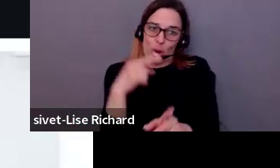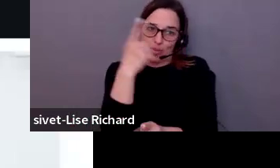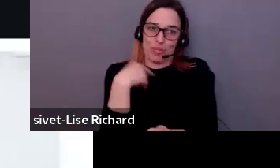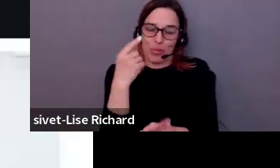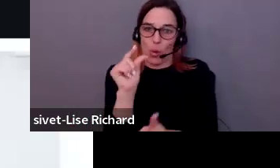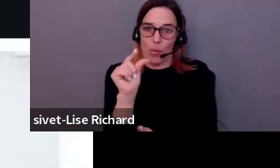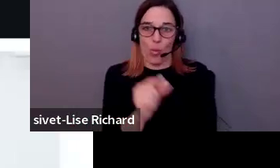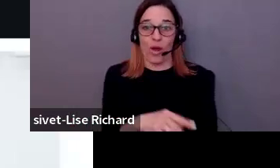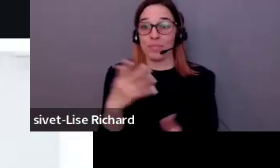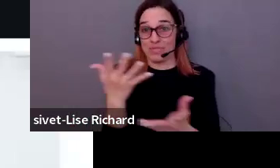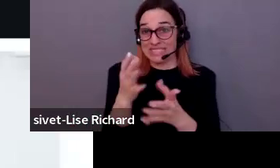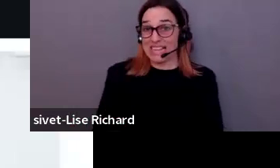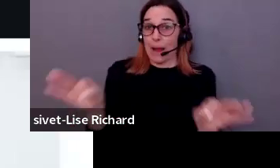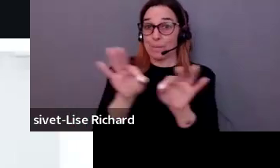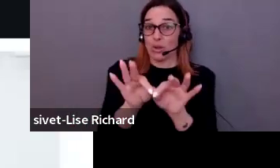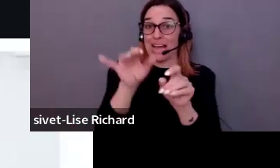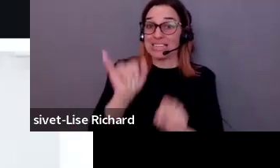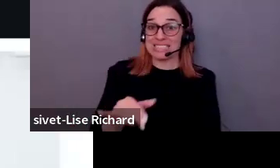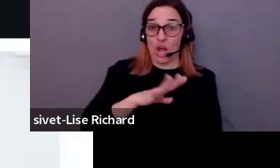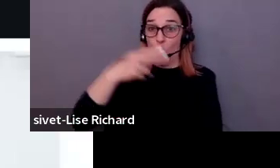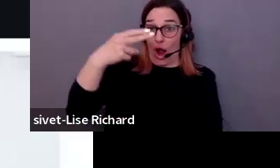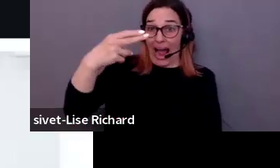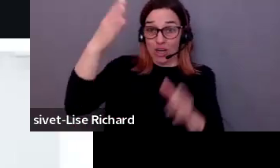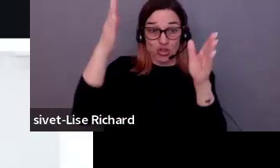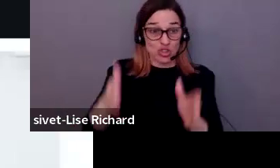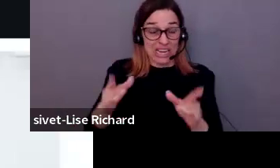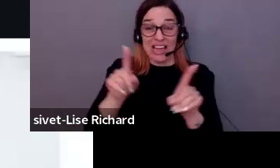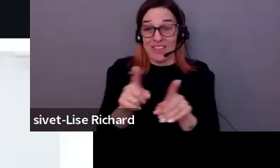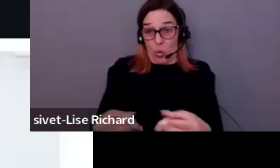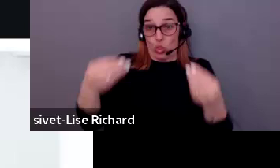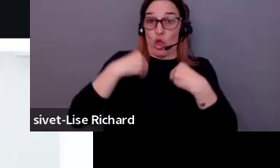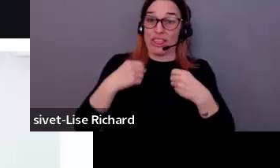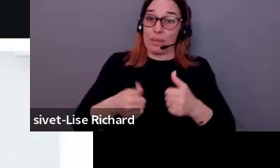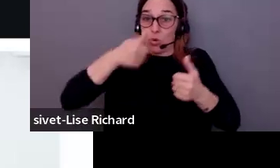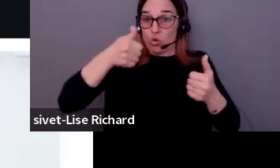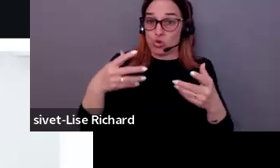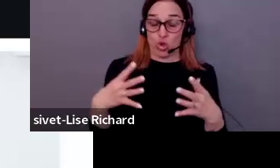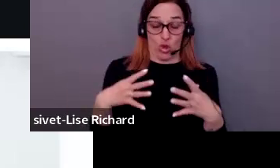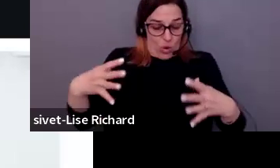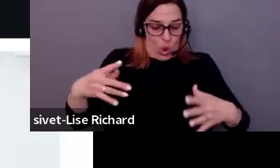Donc, ce qui va être important pour les silhouettes en H, c'est d'aller définir la taille.